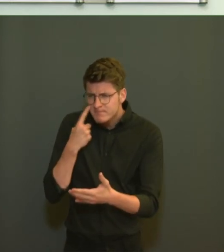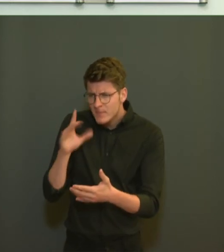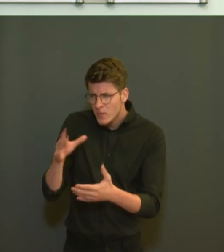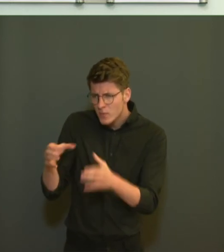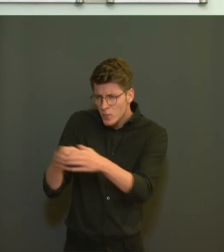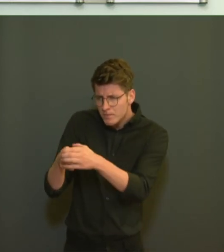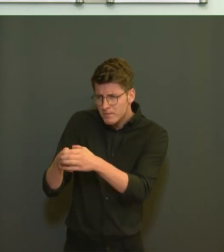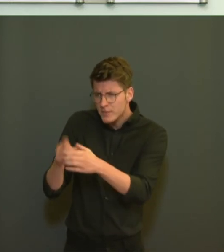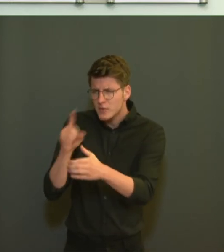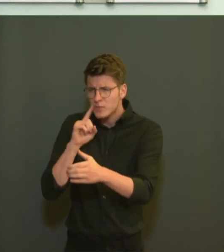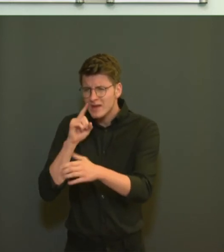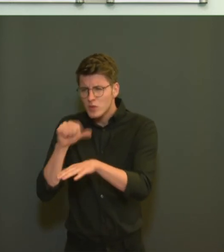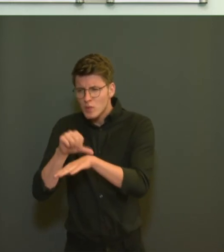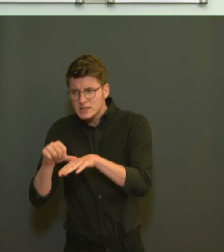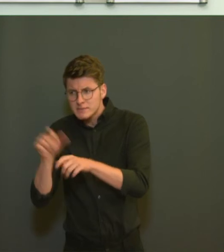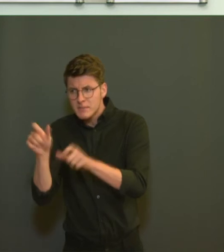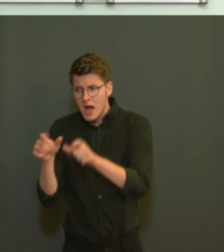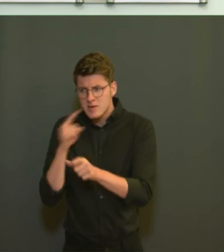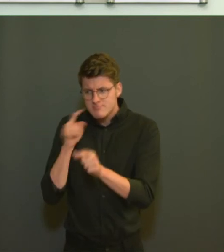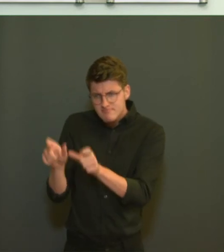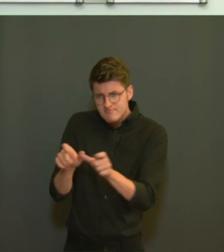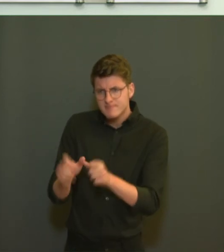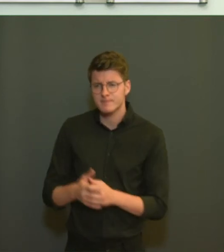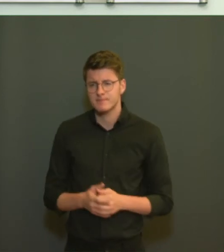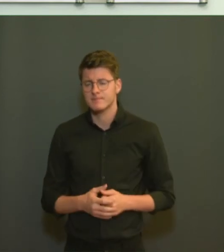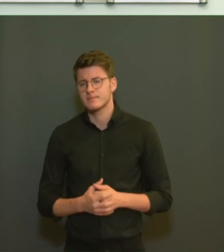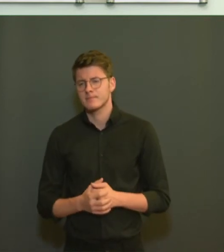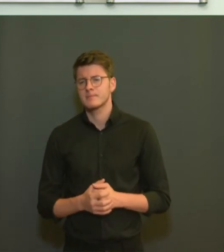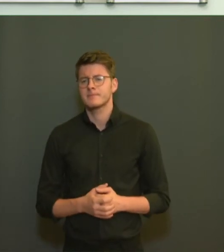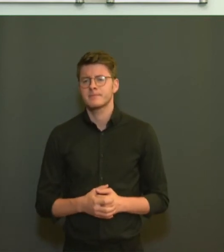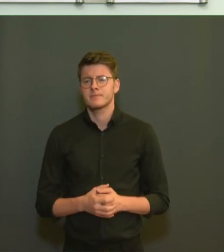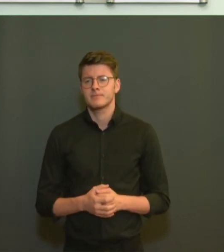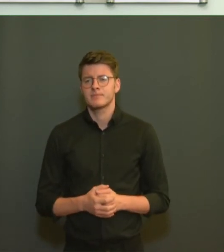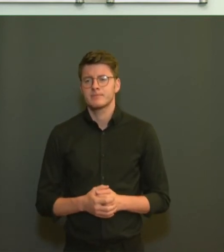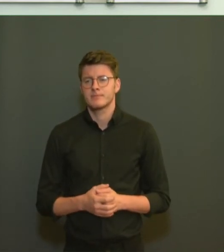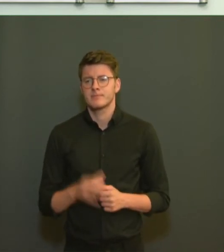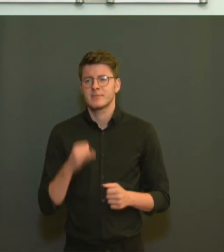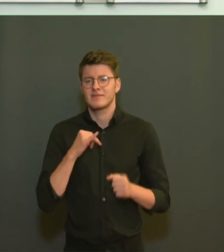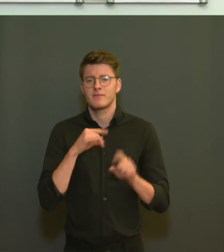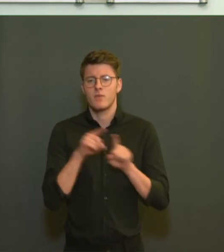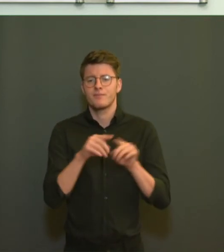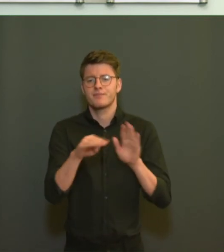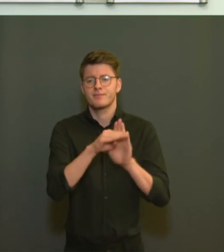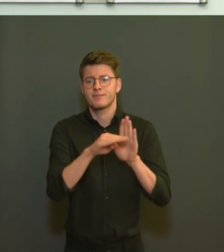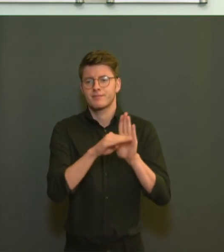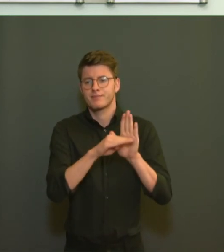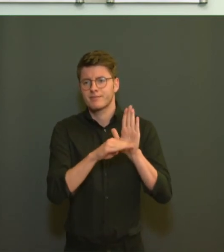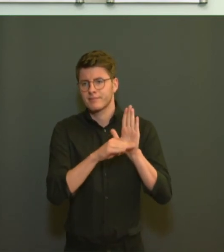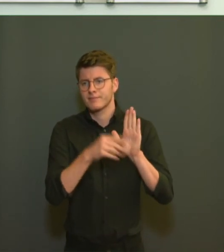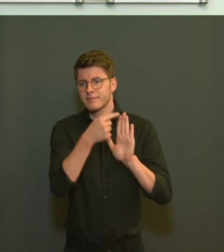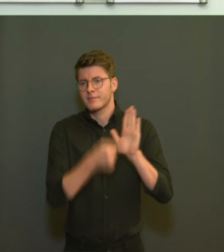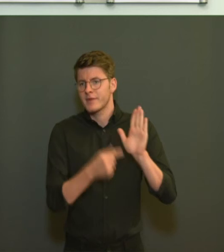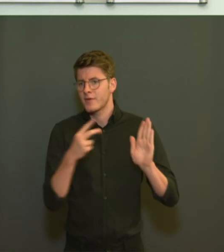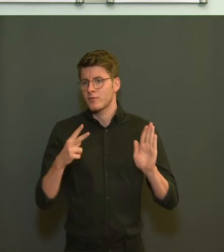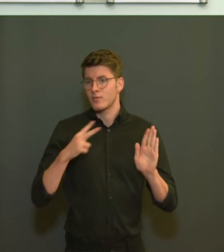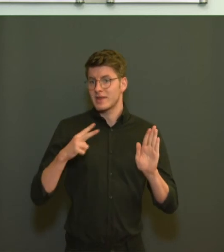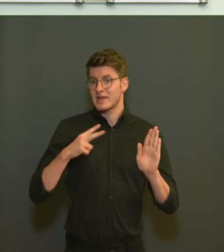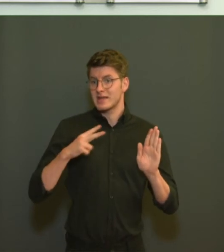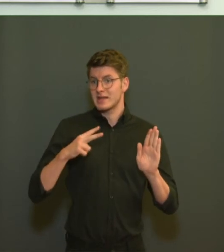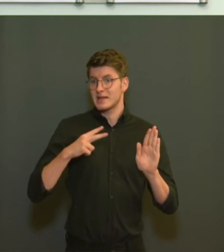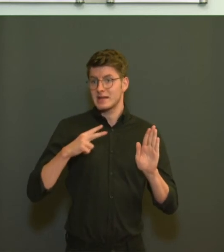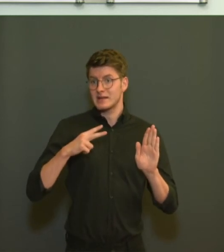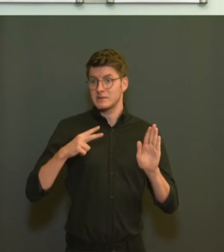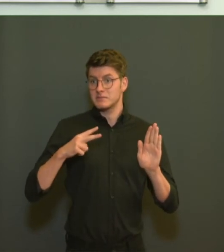Voor elk dreigingsniveau zijn ook criteria vastgelegd volgens welke de maatregelen kunnen worden